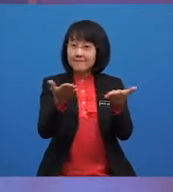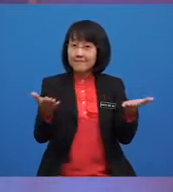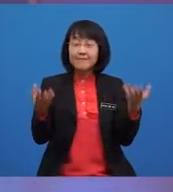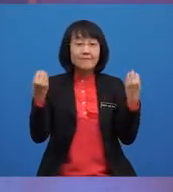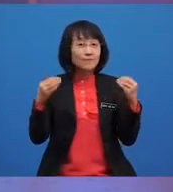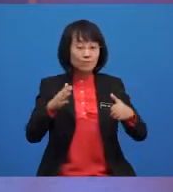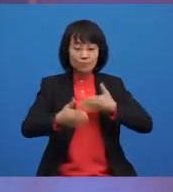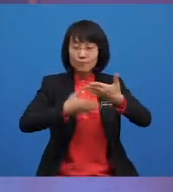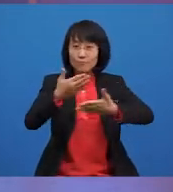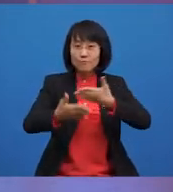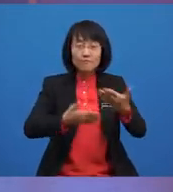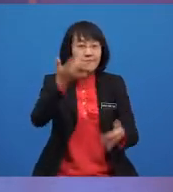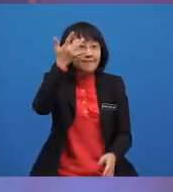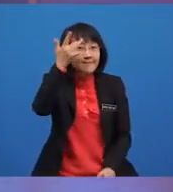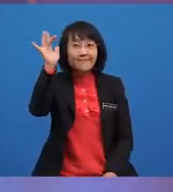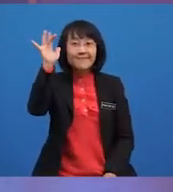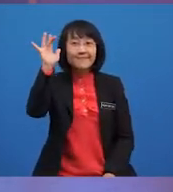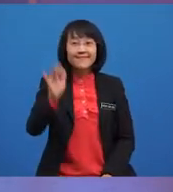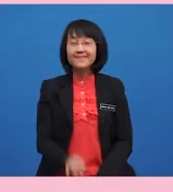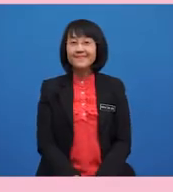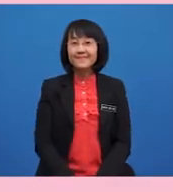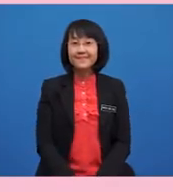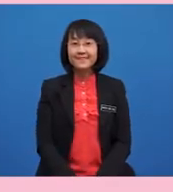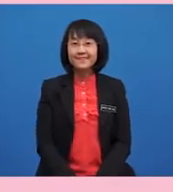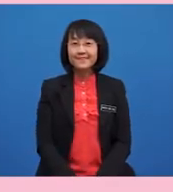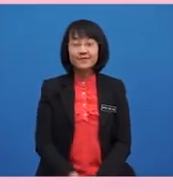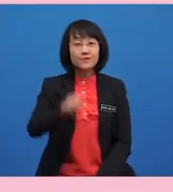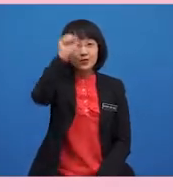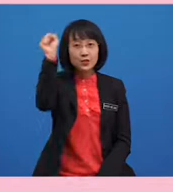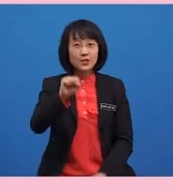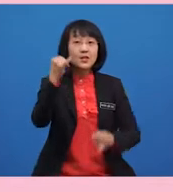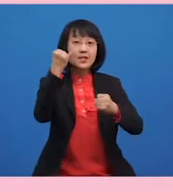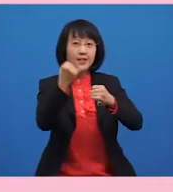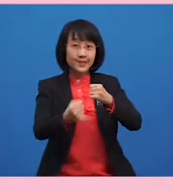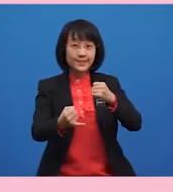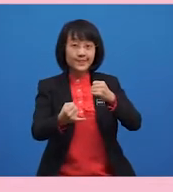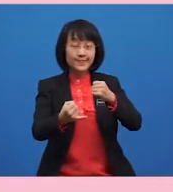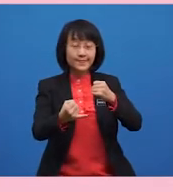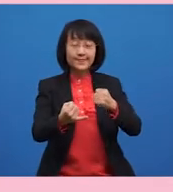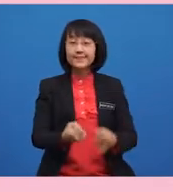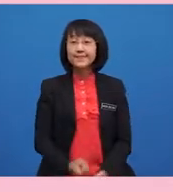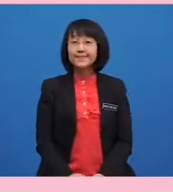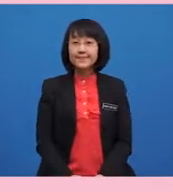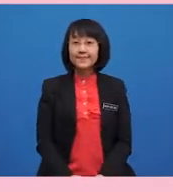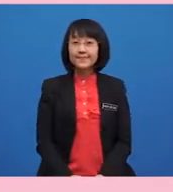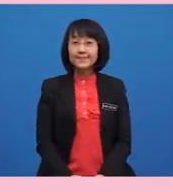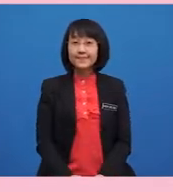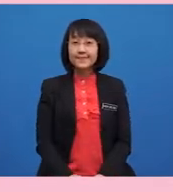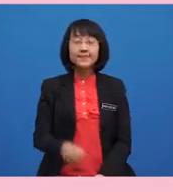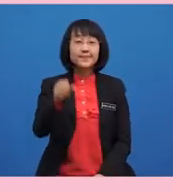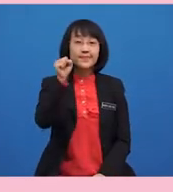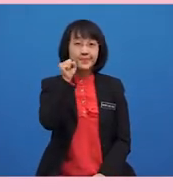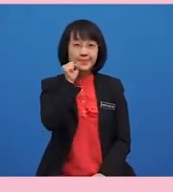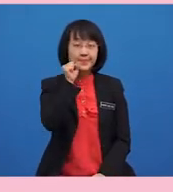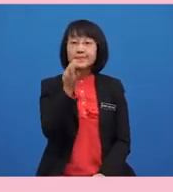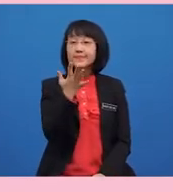kamu yang semakin pandai, bukan? Soalan yang terakhir untuk kali ini ya.